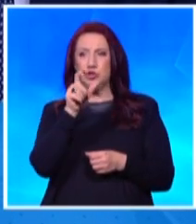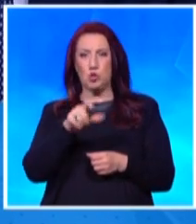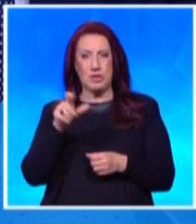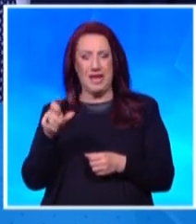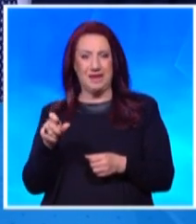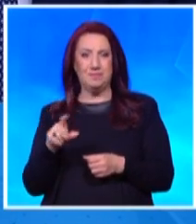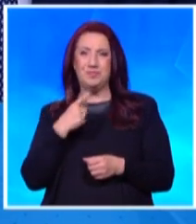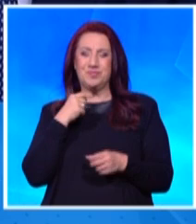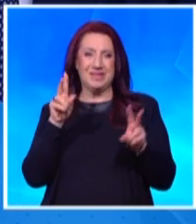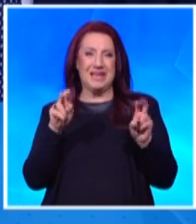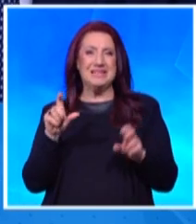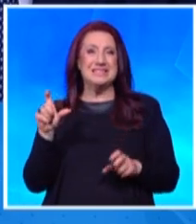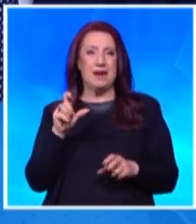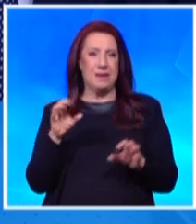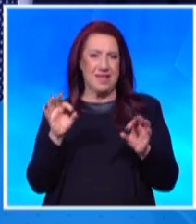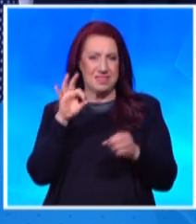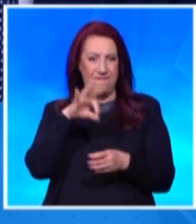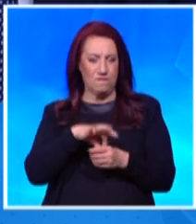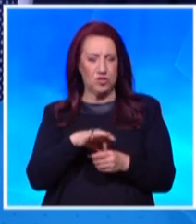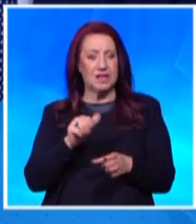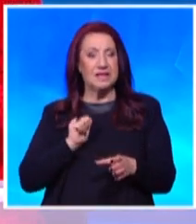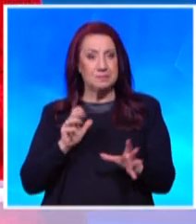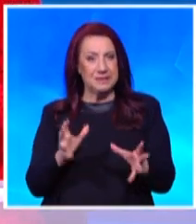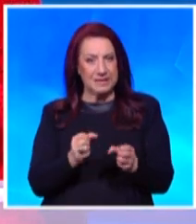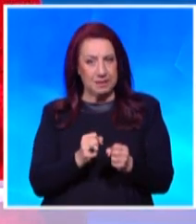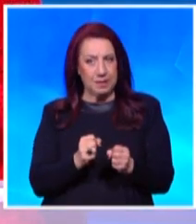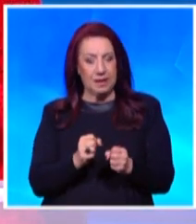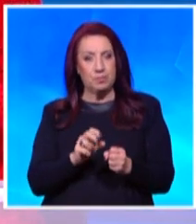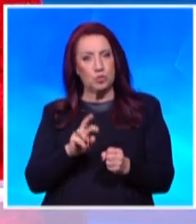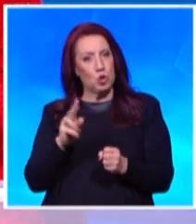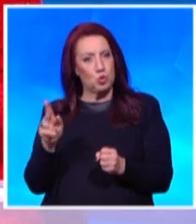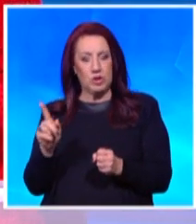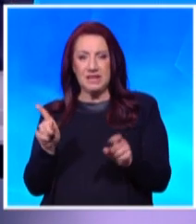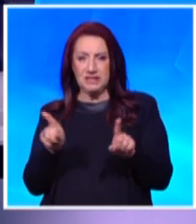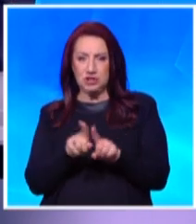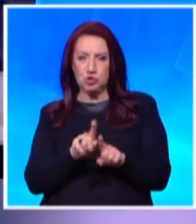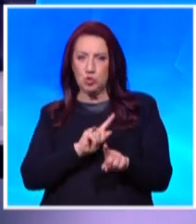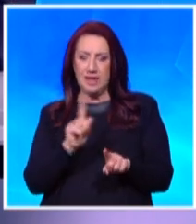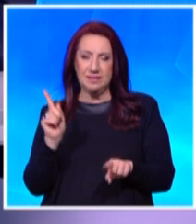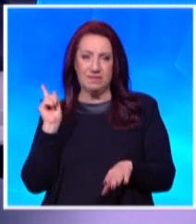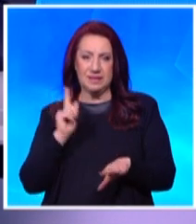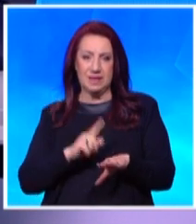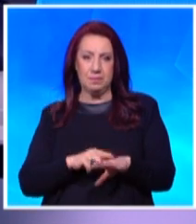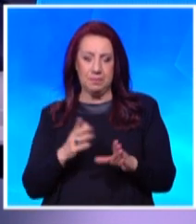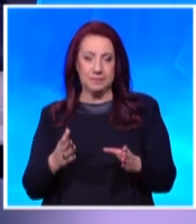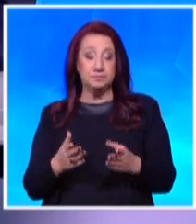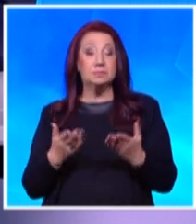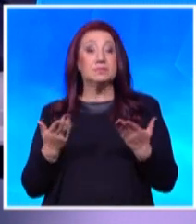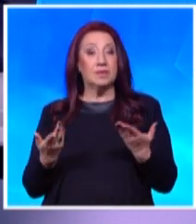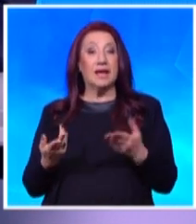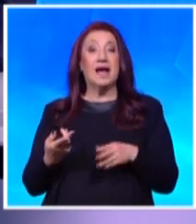бъдат оплюскани за ново време. Това не трябва да се допуска. А дълг? Дълга значи дефицит. Дефицит се финансира с дългове.